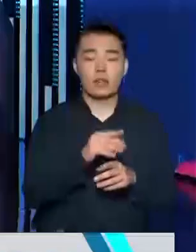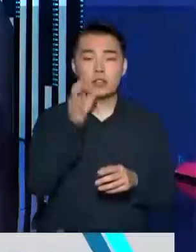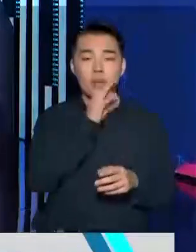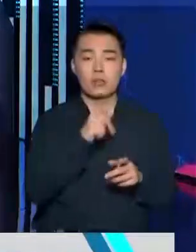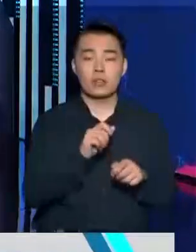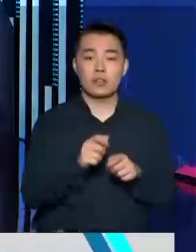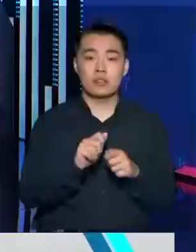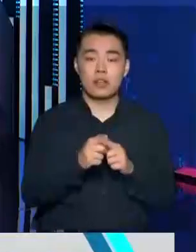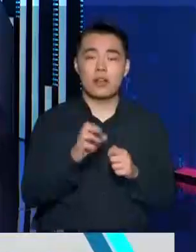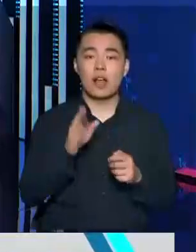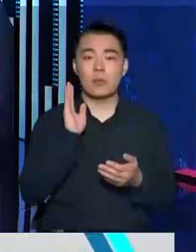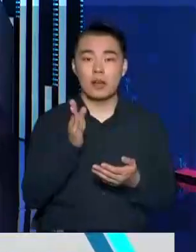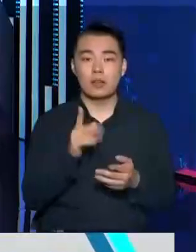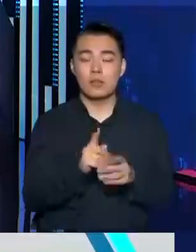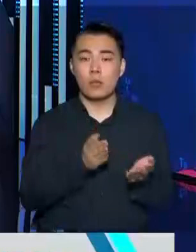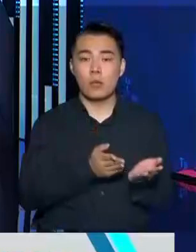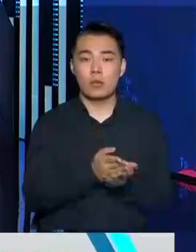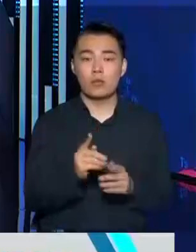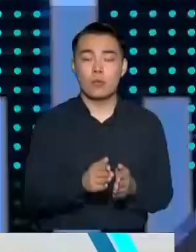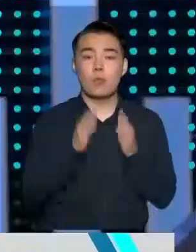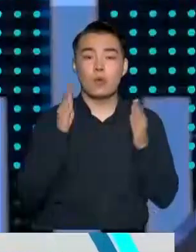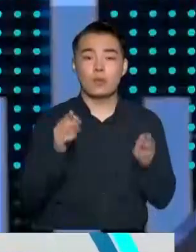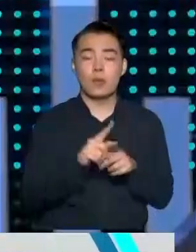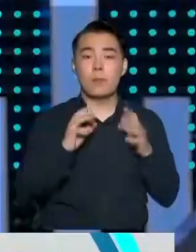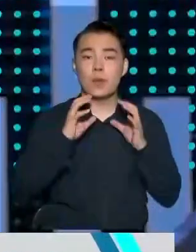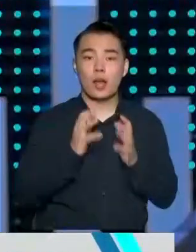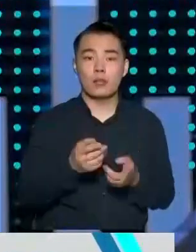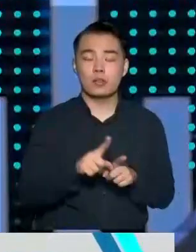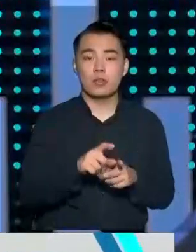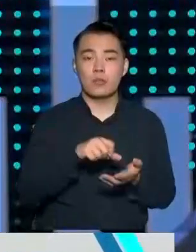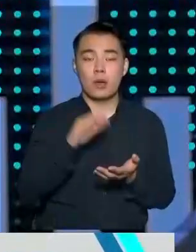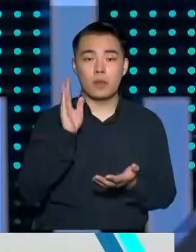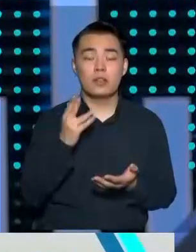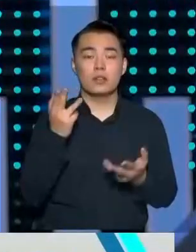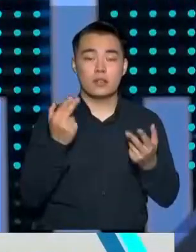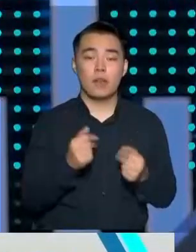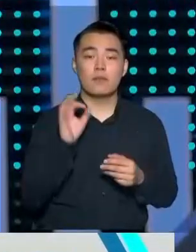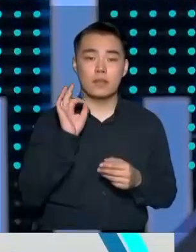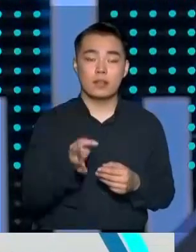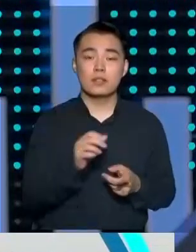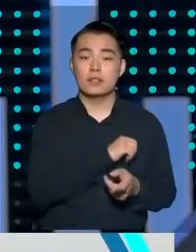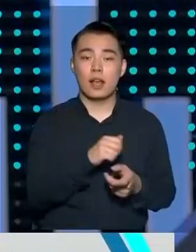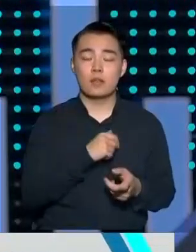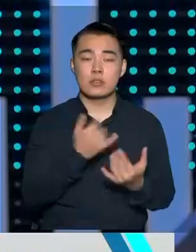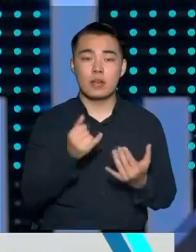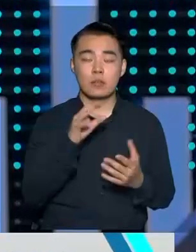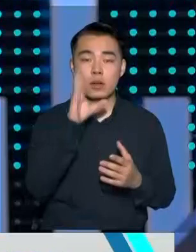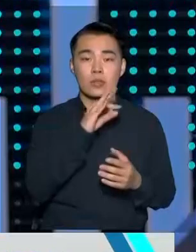для инвестиций, в том числе с таких крупных, да, международных конгломератов? Абсолютно верно. Сейчас могу сказать,